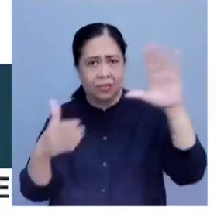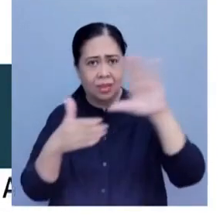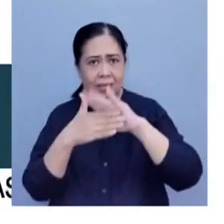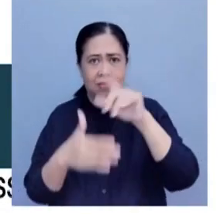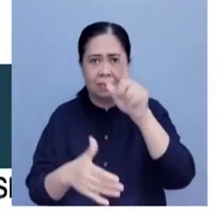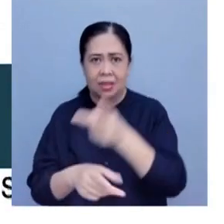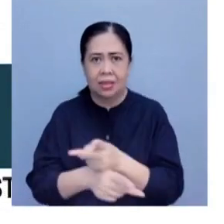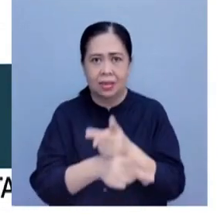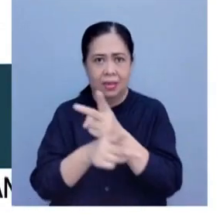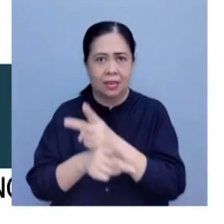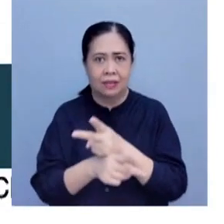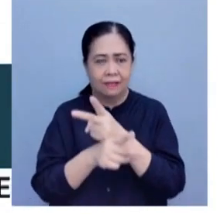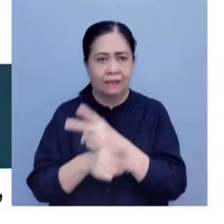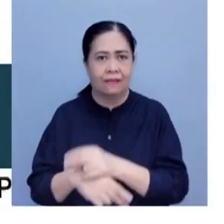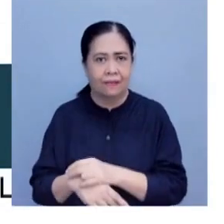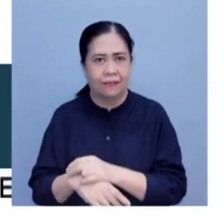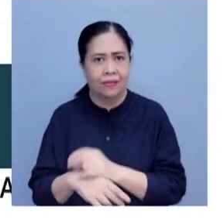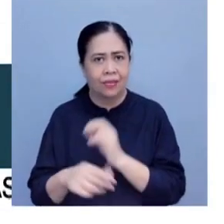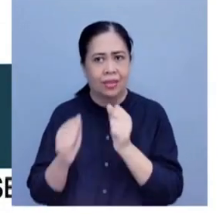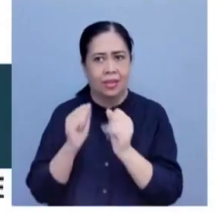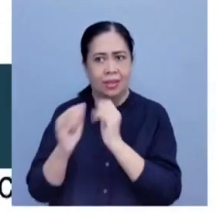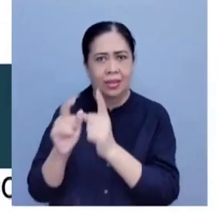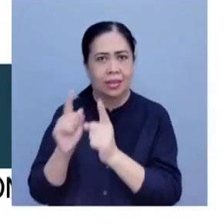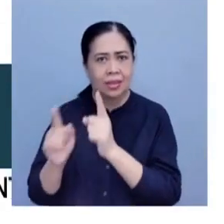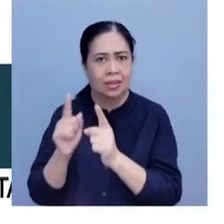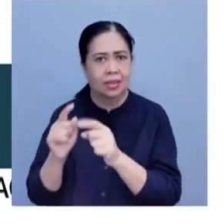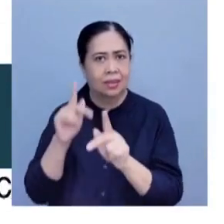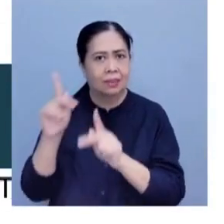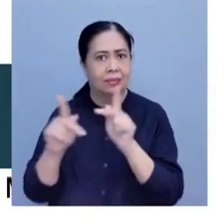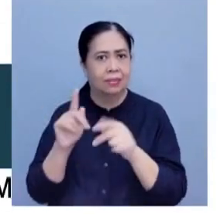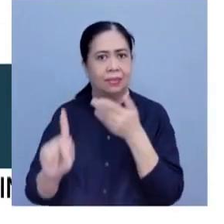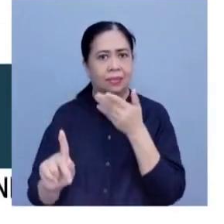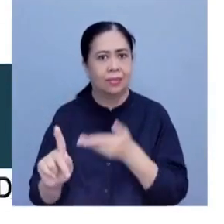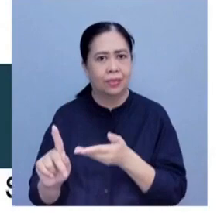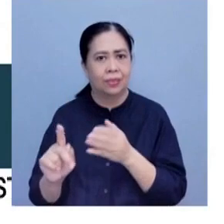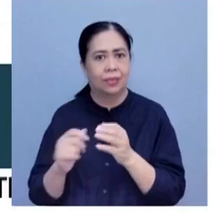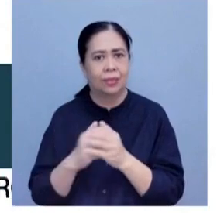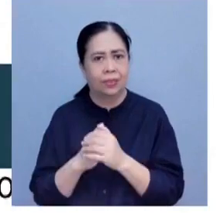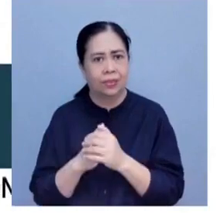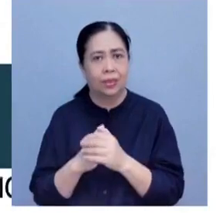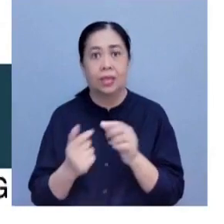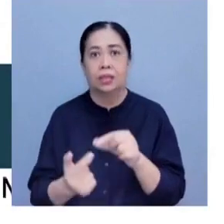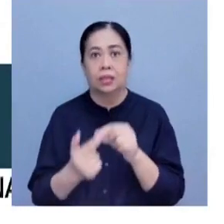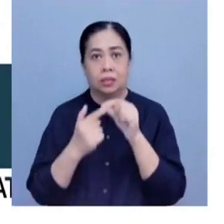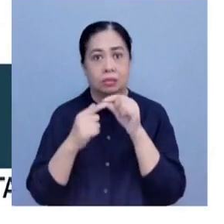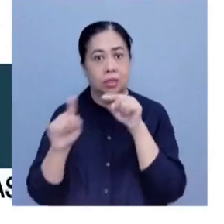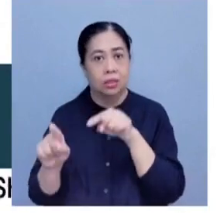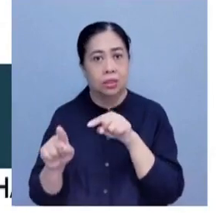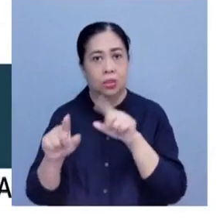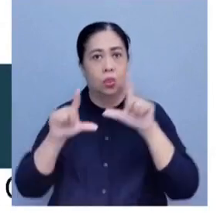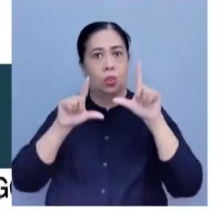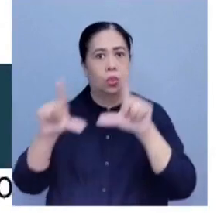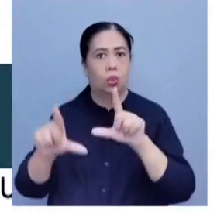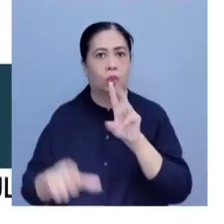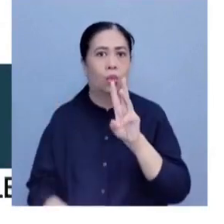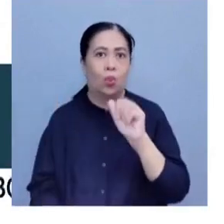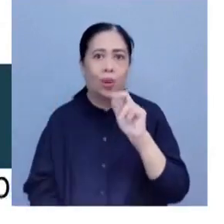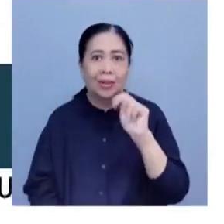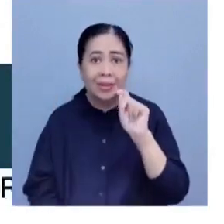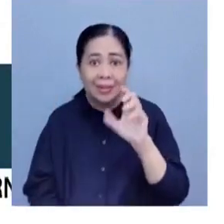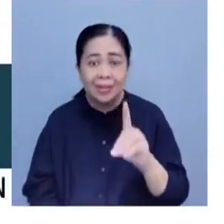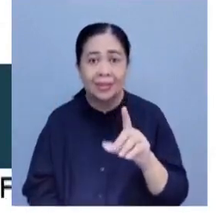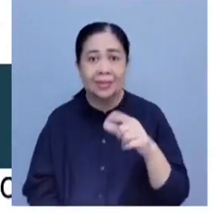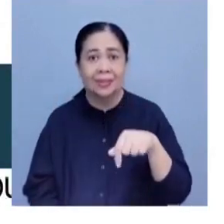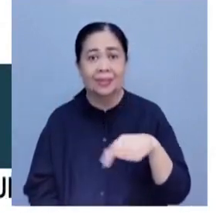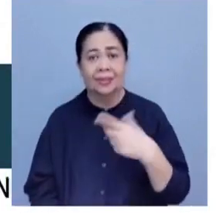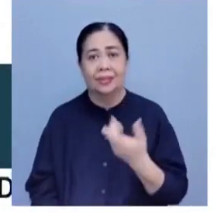careful sa pakikipag-usap sa mga taong lalo na yung mga wanted na sa ating